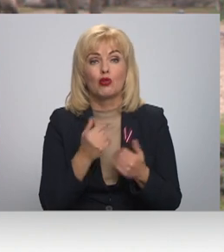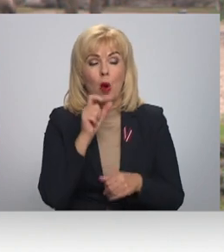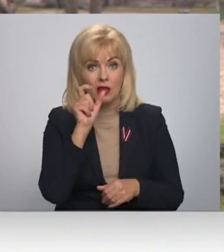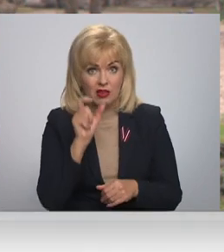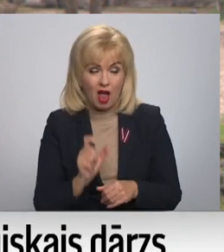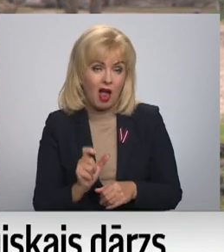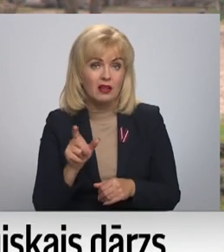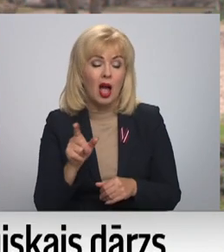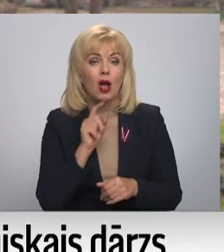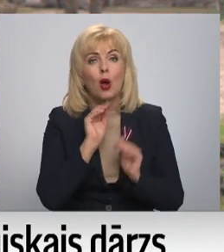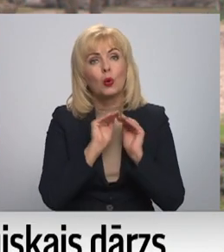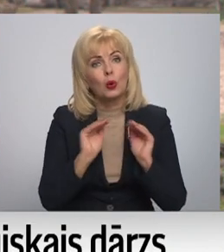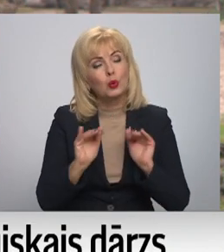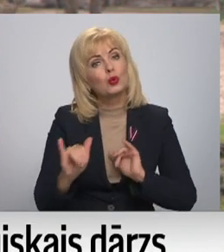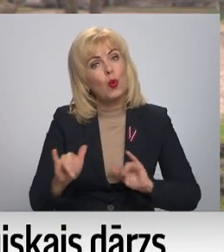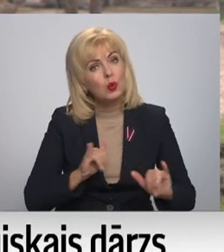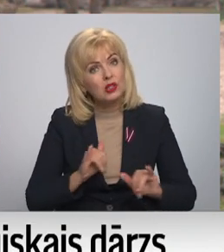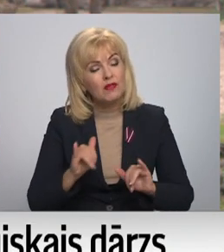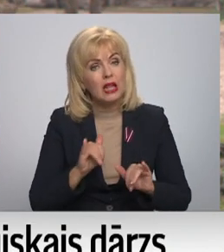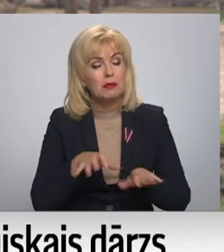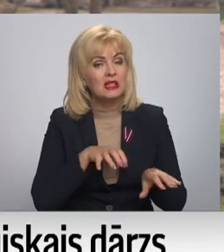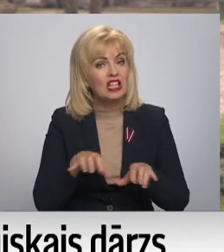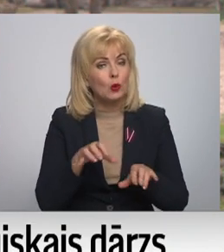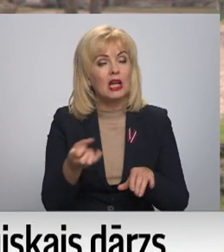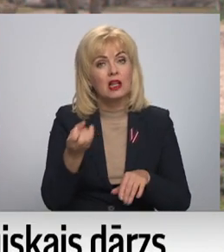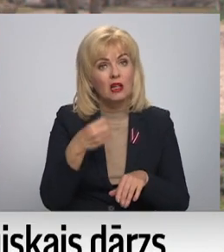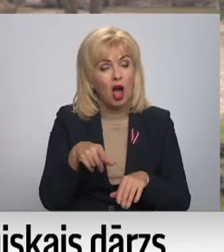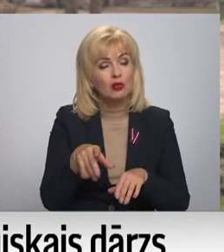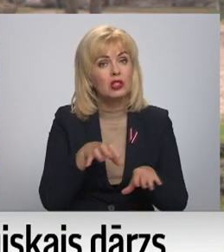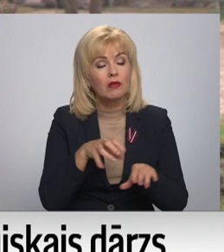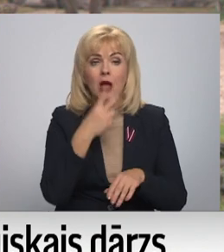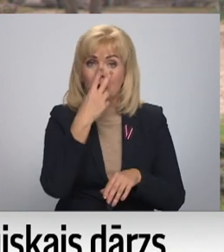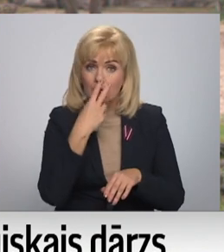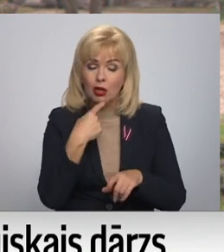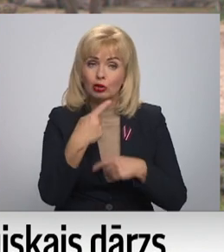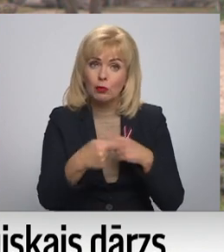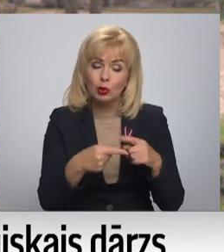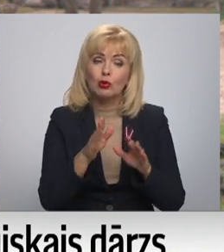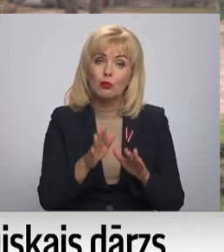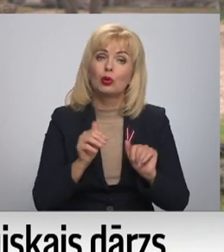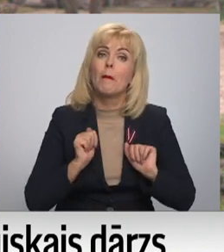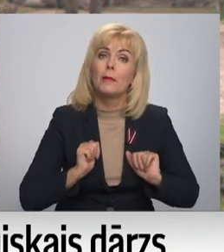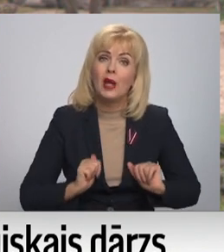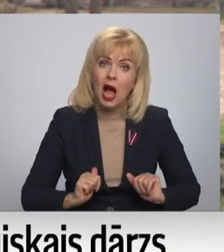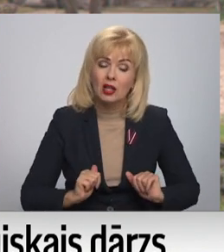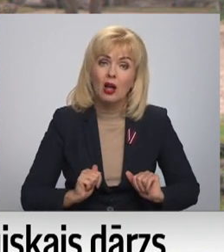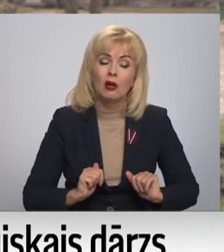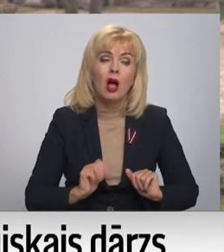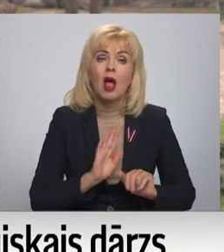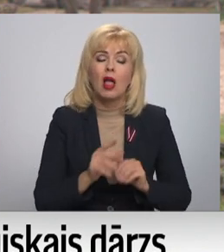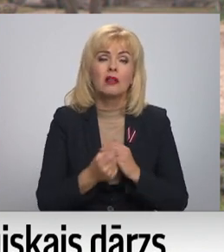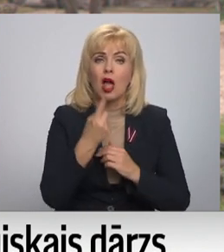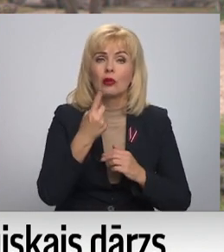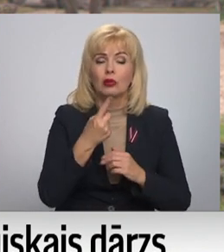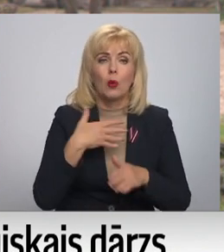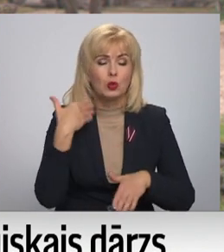šonedēļ, tā klusāku uzvestos zoodārzā un lai dzīvniekiem šis te pierašanas process būtu mierīgāks neradītu tik